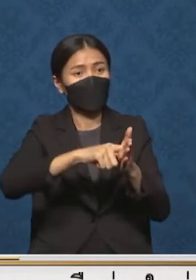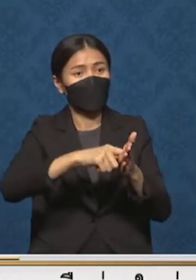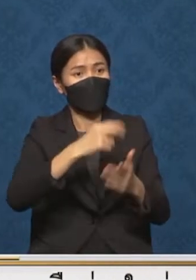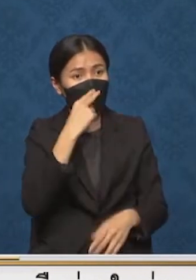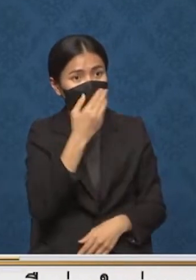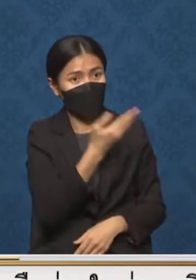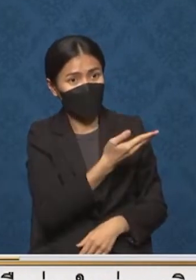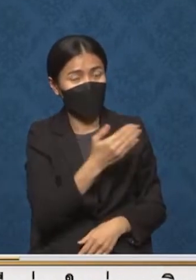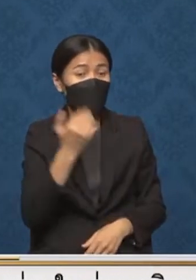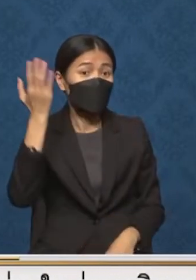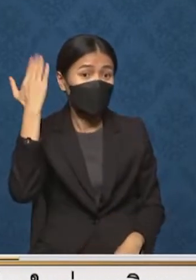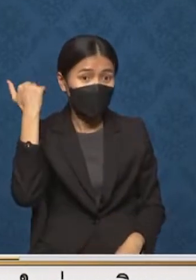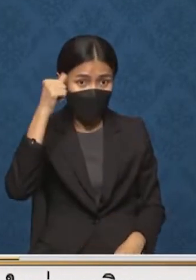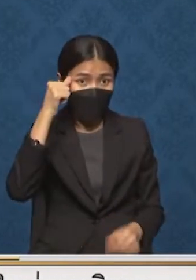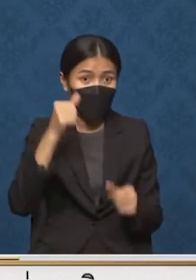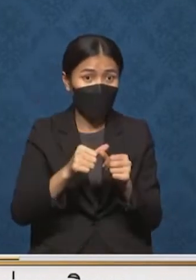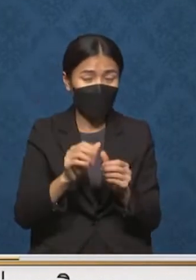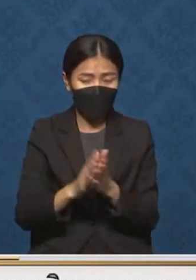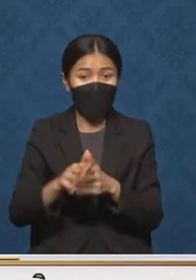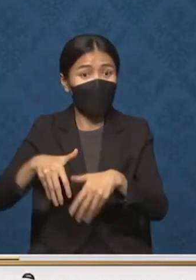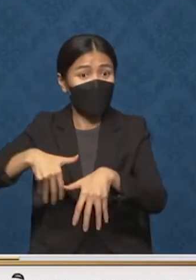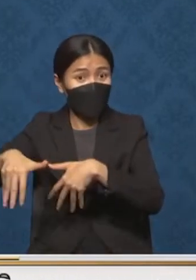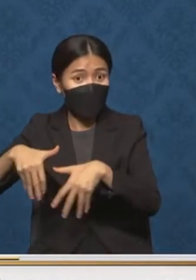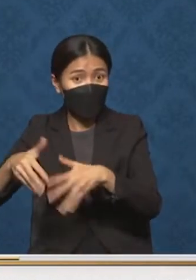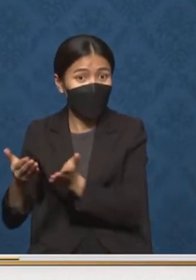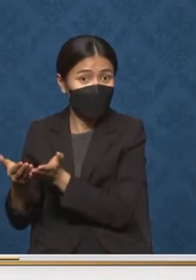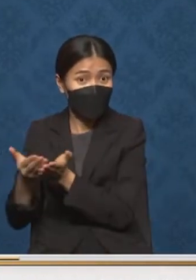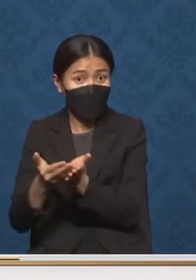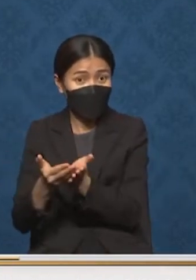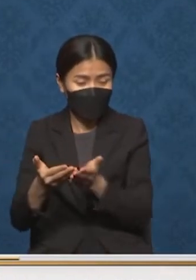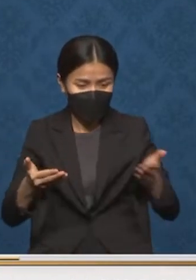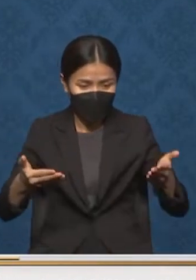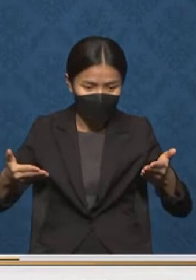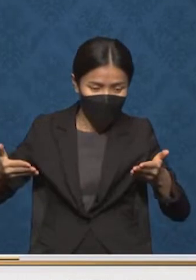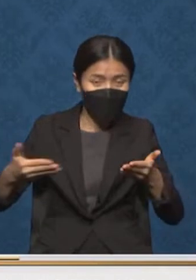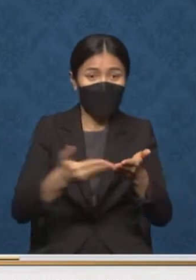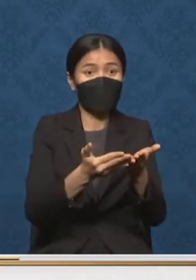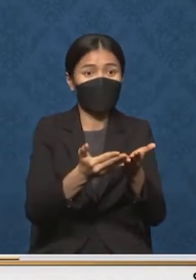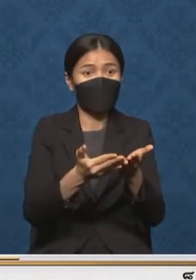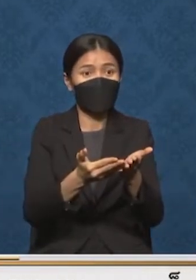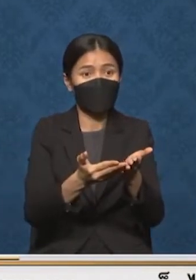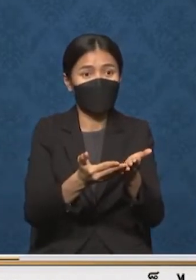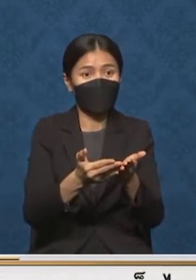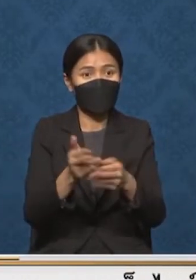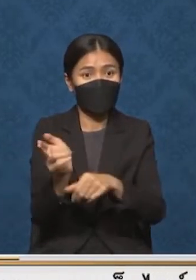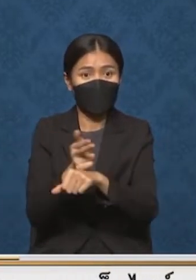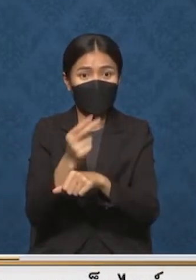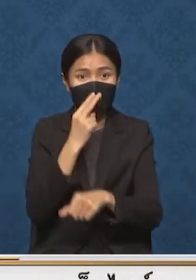emperor students who followed their DM Uhhขอขคลิด้นะครับ